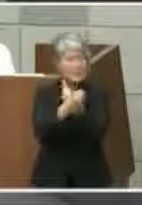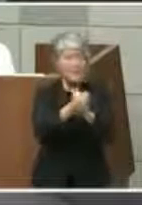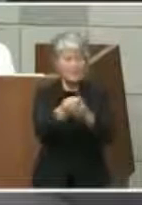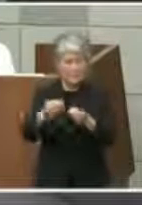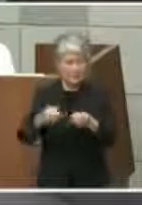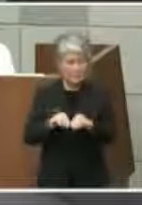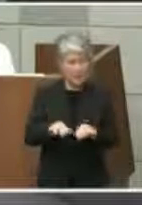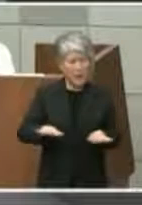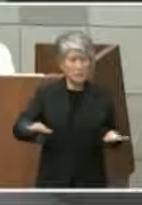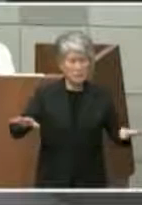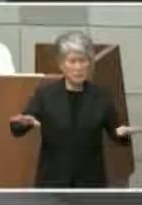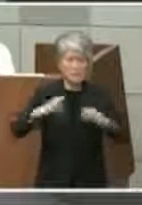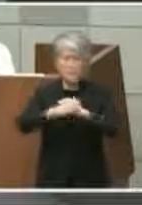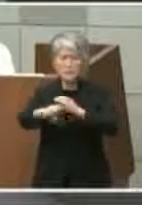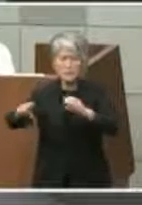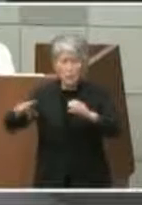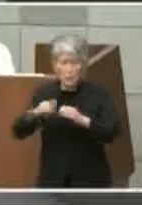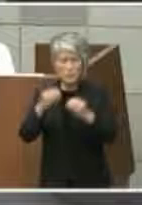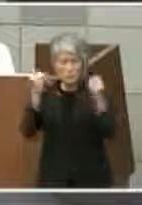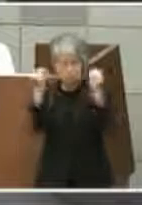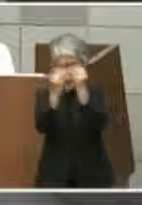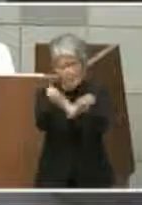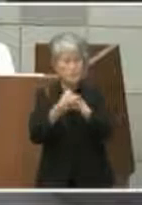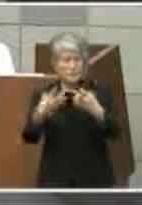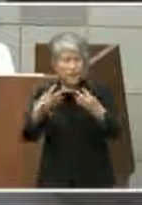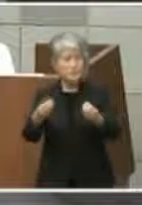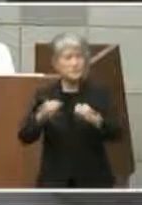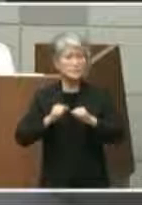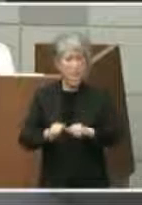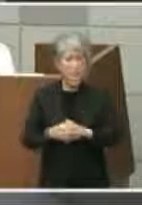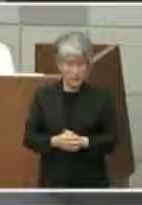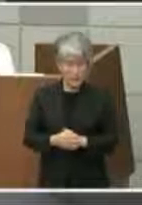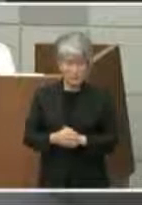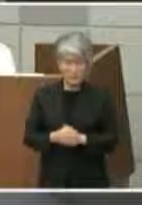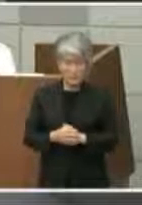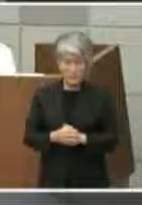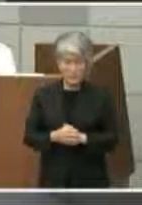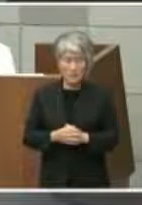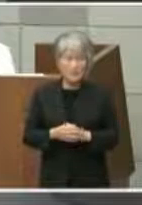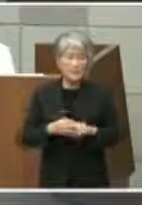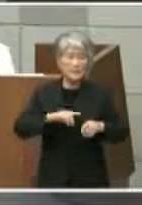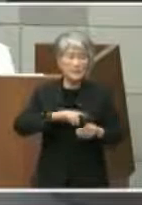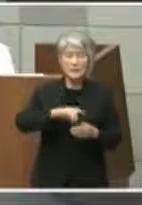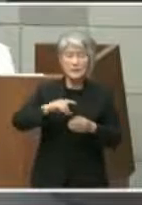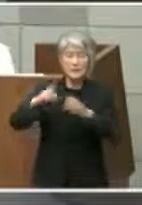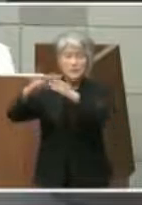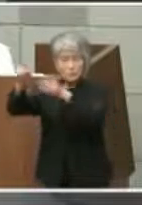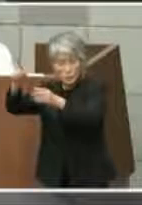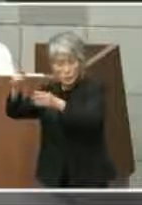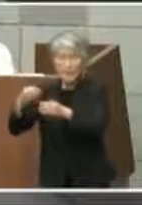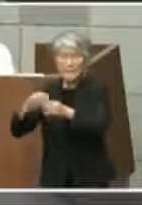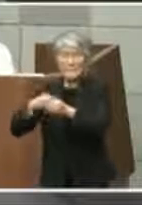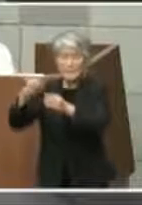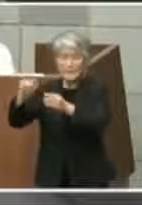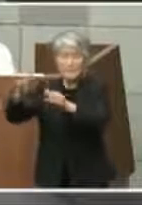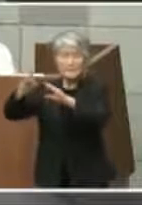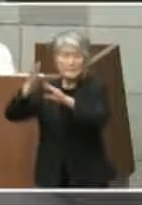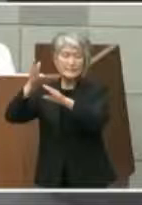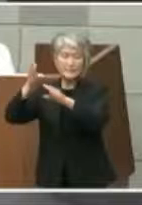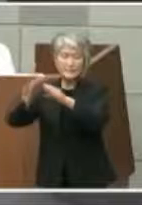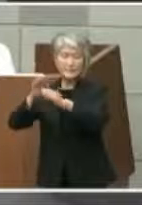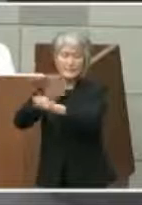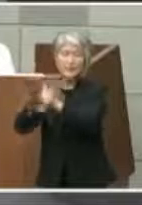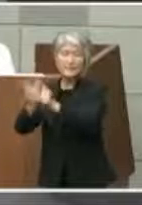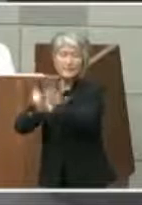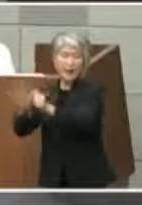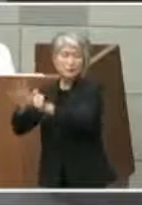コミも勘違いしています。あの中央は議員内閣制ですけど、地方は大統領制です。まさに独任制